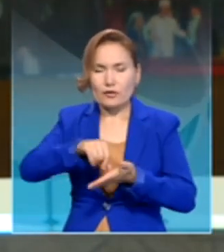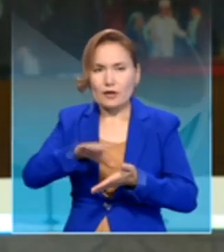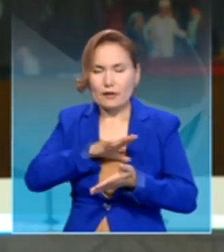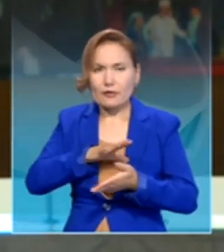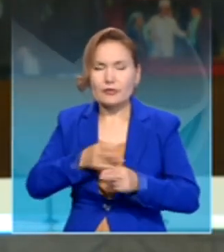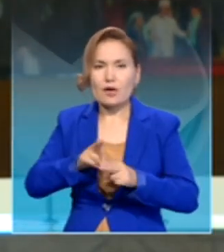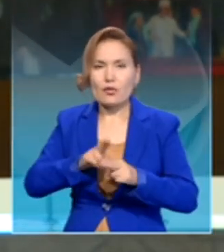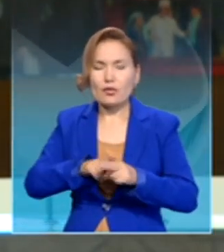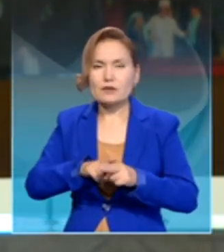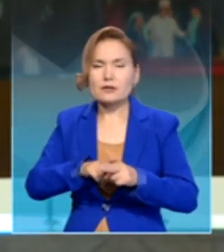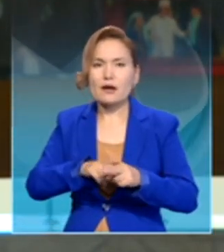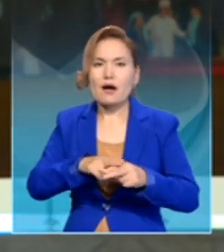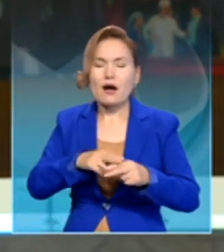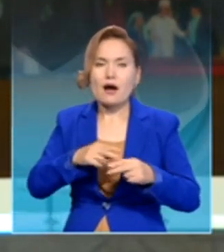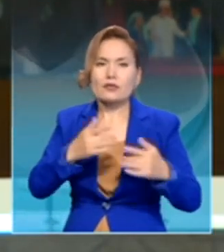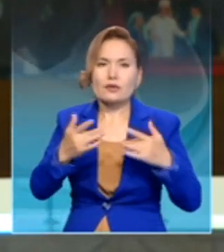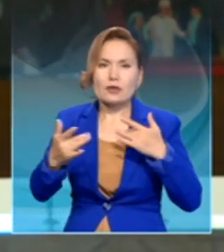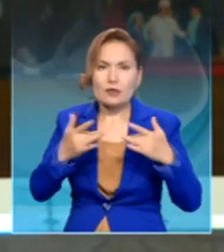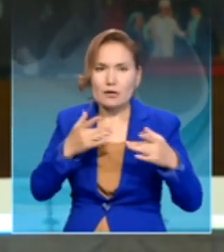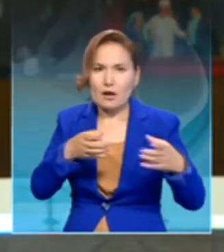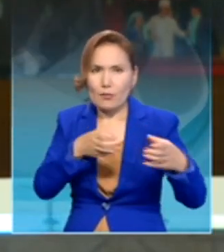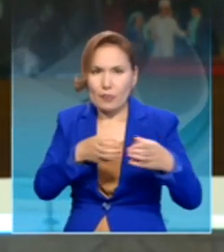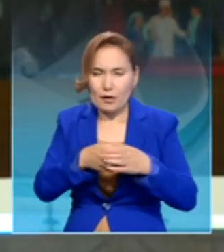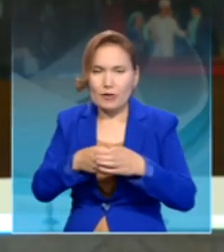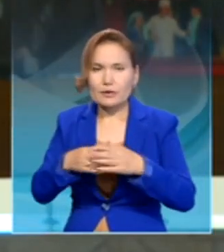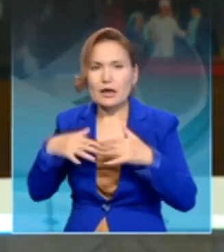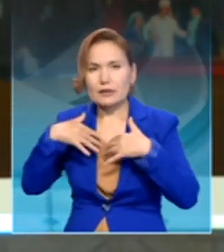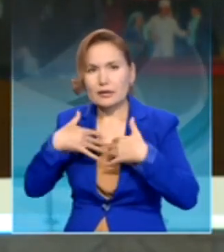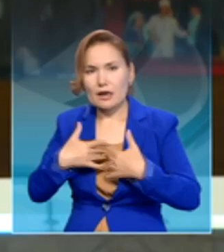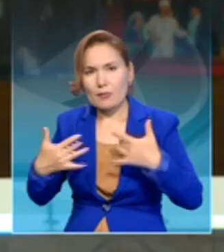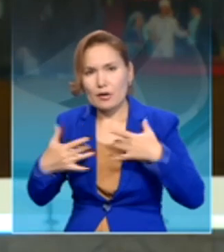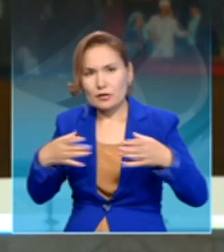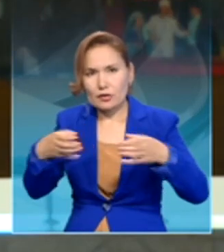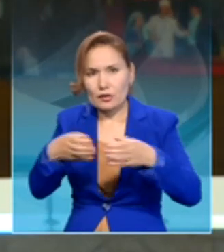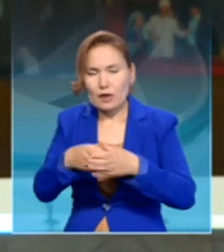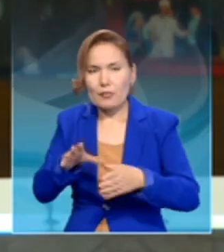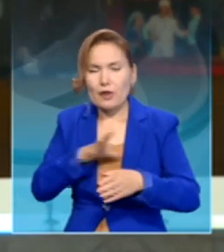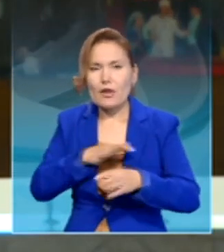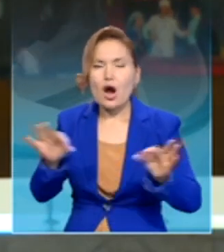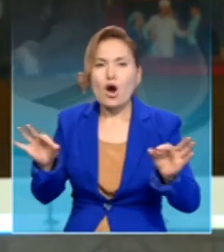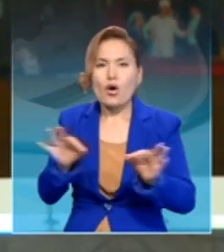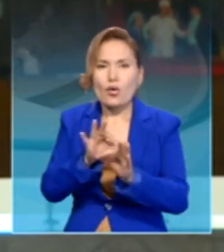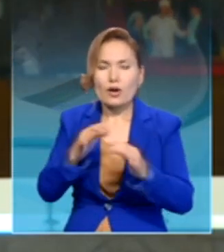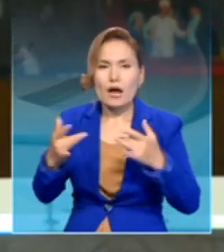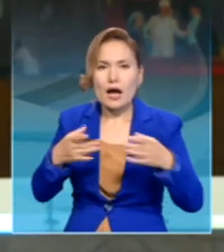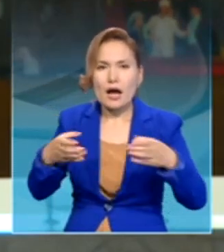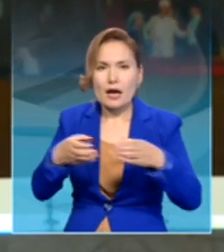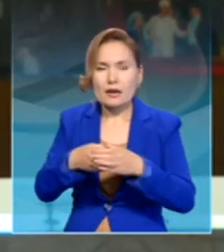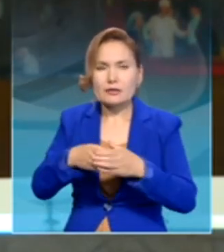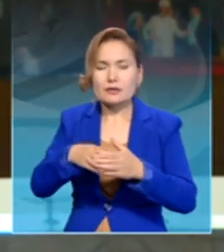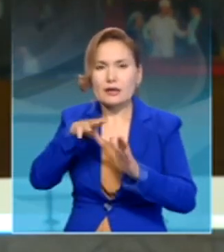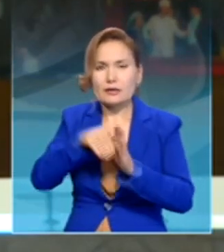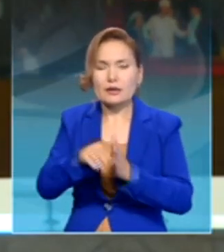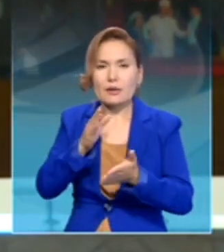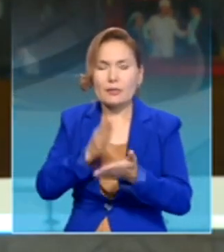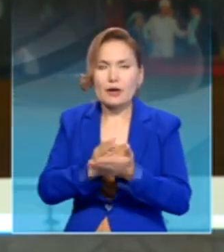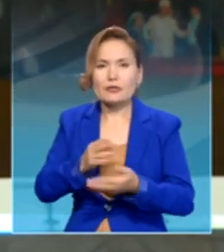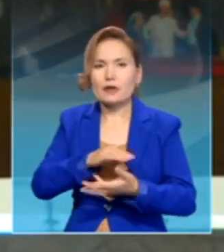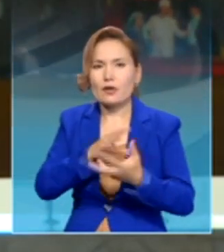де драма театрды. Бұл жерде хор әртістер бар және де Арайлы